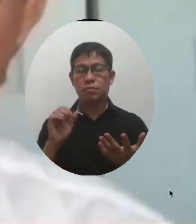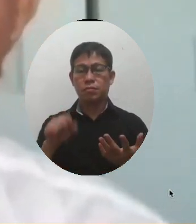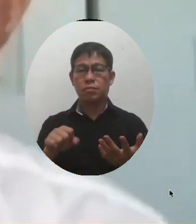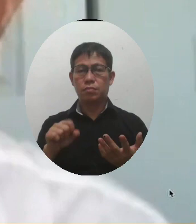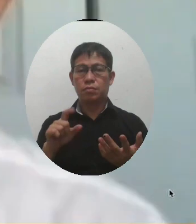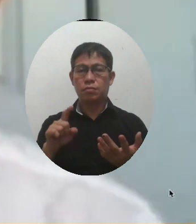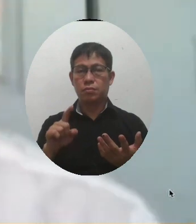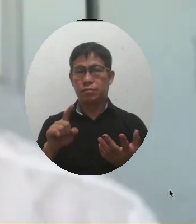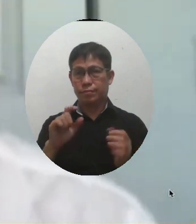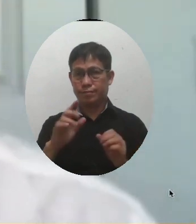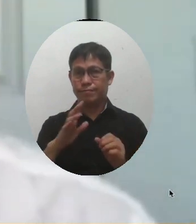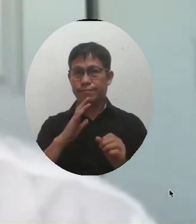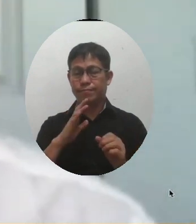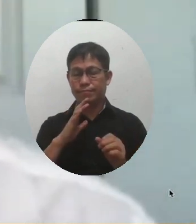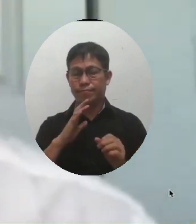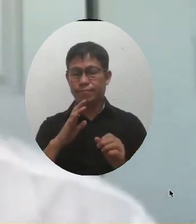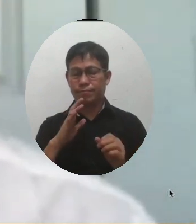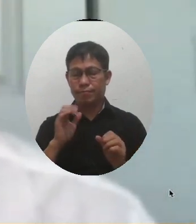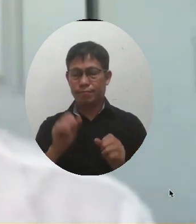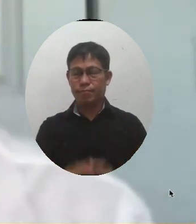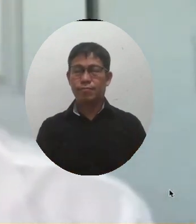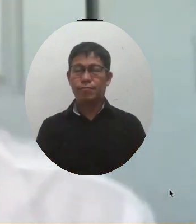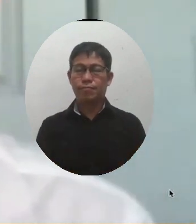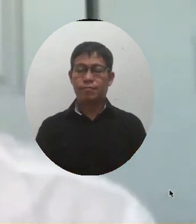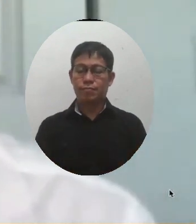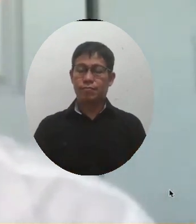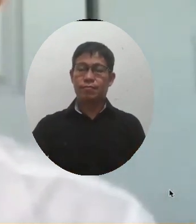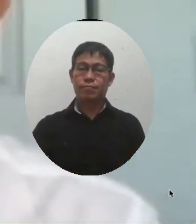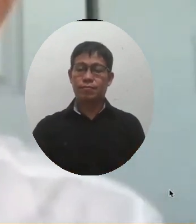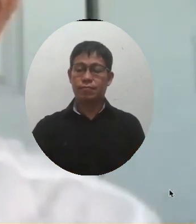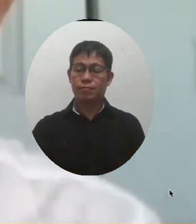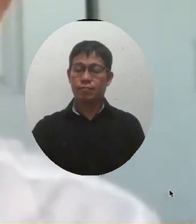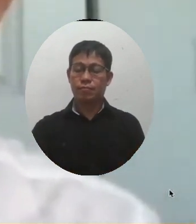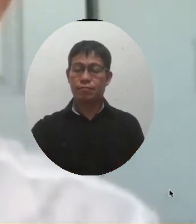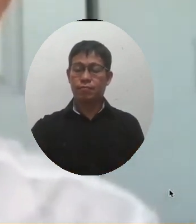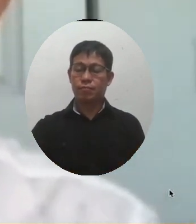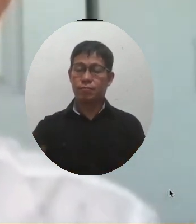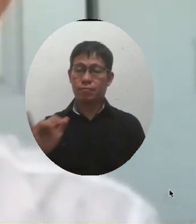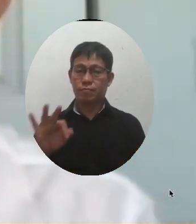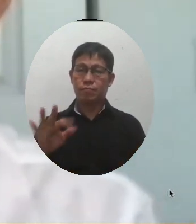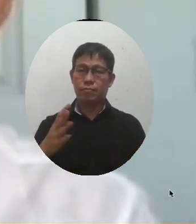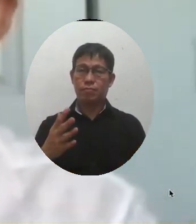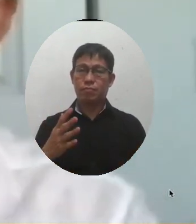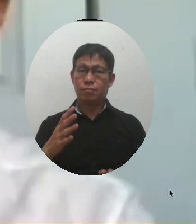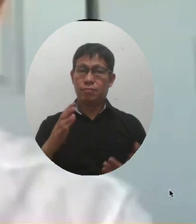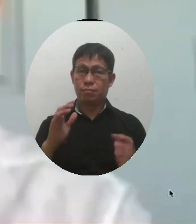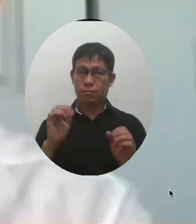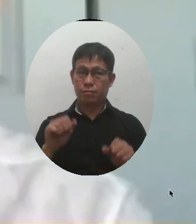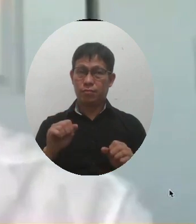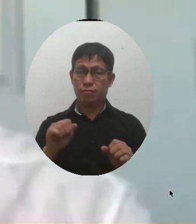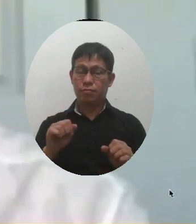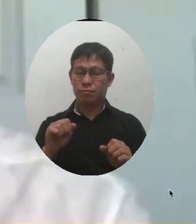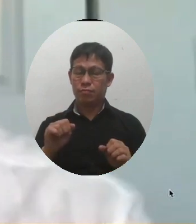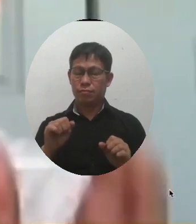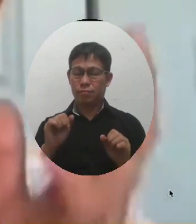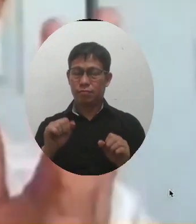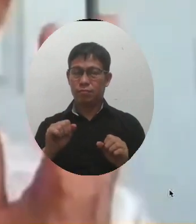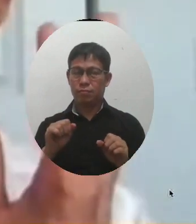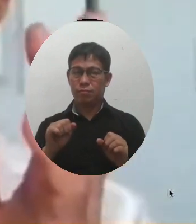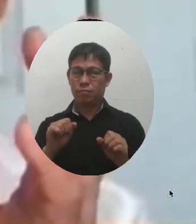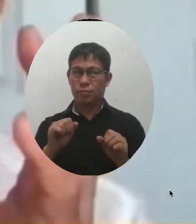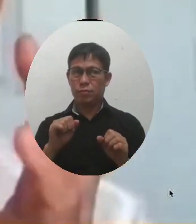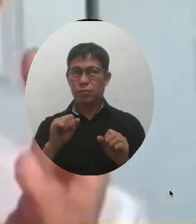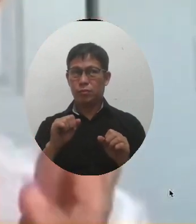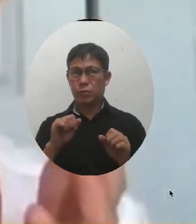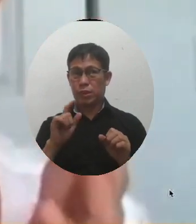pandinig, mas malamang na makapagsasalita siya. In other words, pag maaga ang intervention,